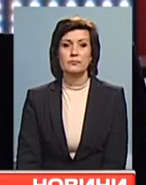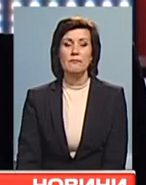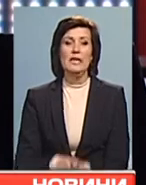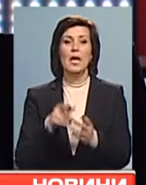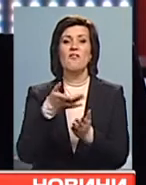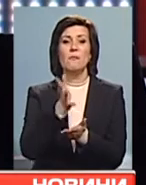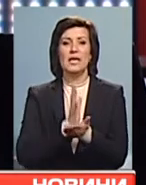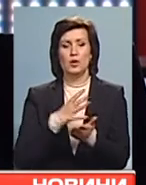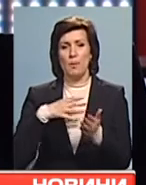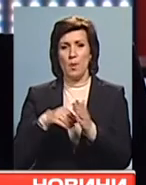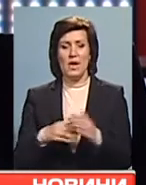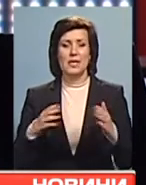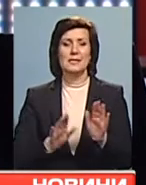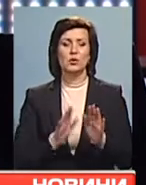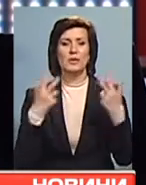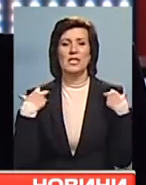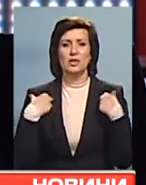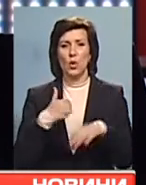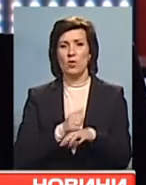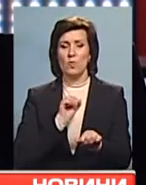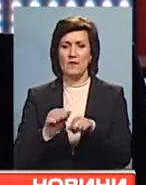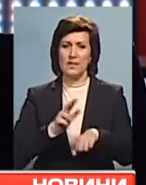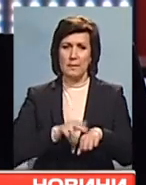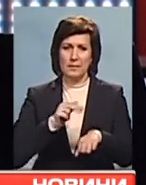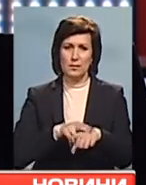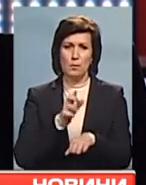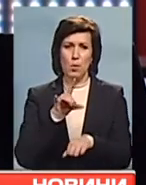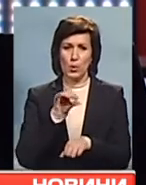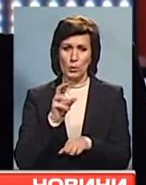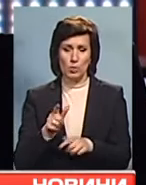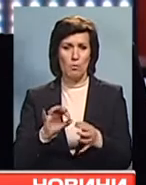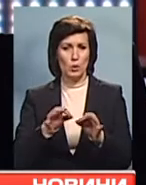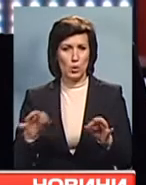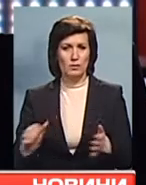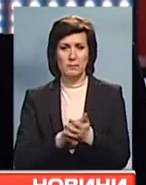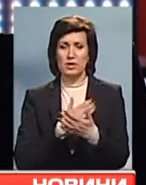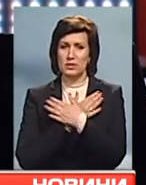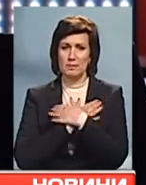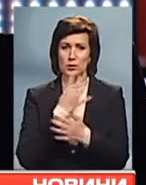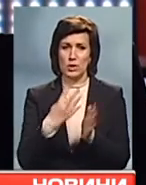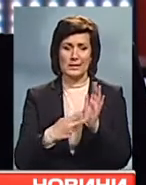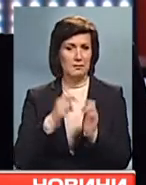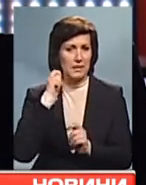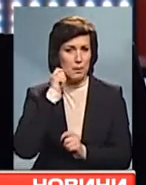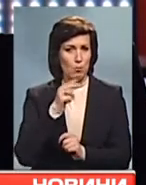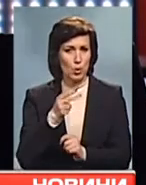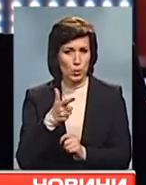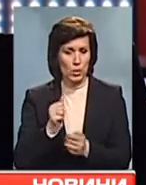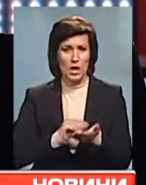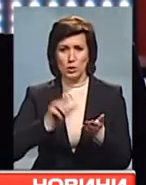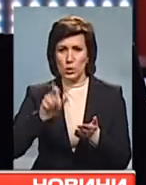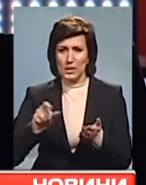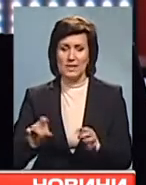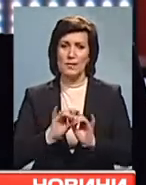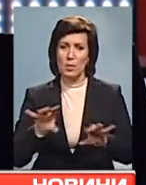Літополі помер заступник начальника головного управління міліції Олександр Бордюг. Подробиці причин смерті 47-річного Бордюга журналістам